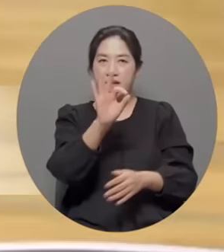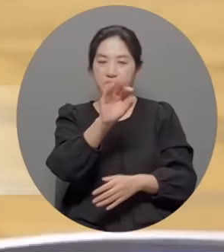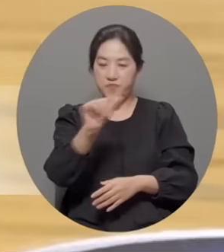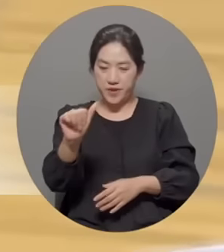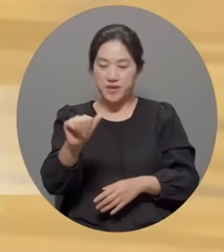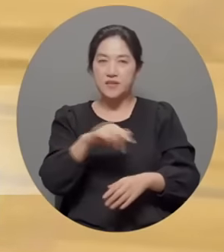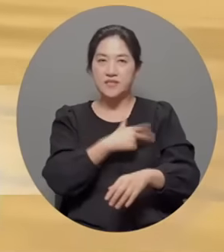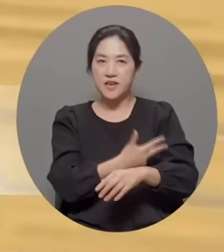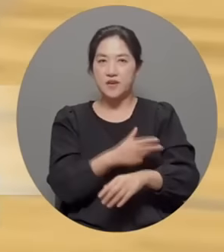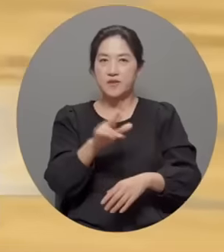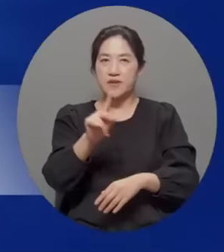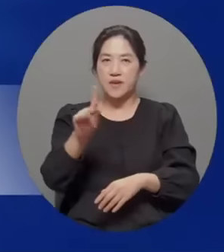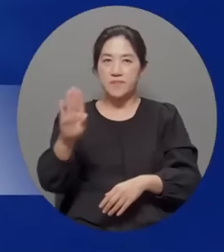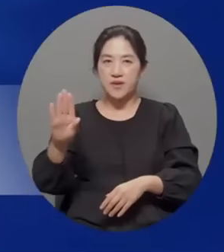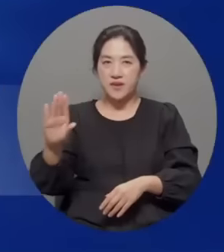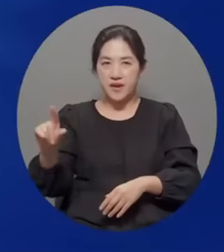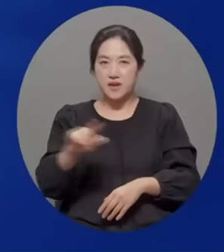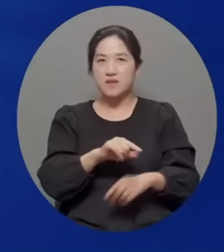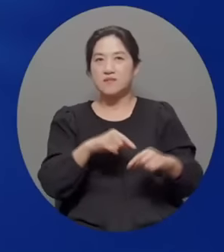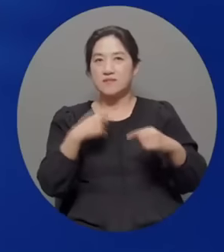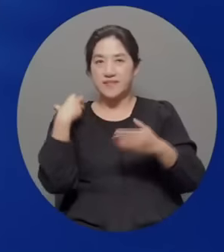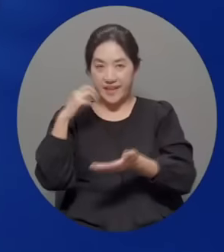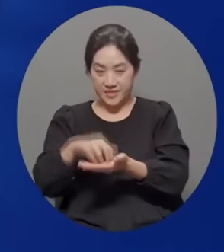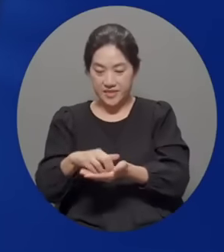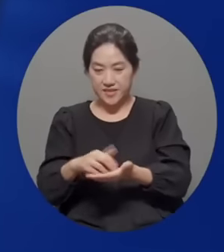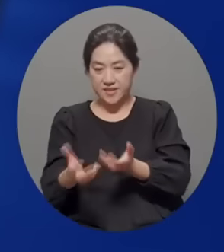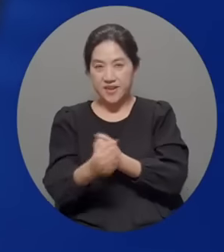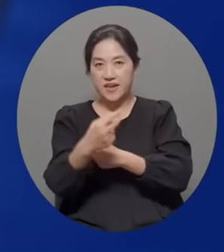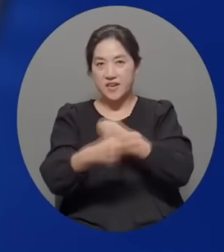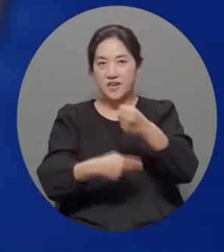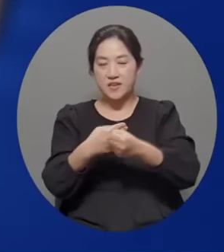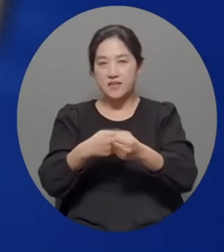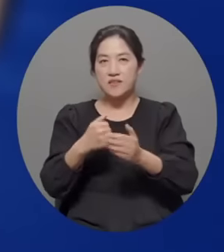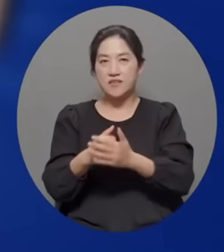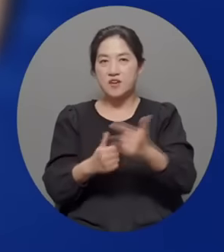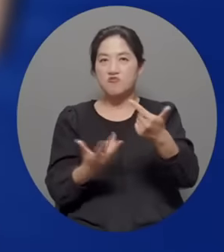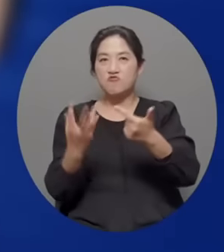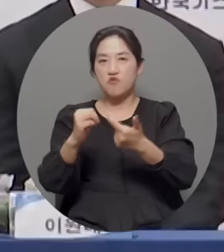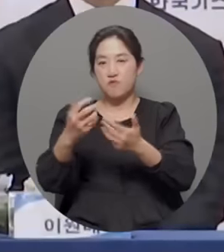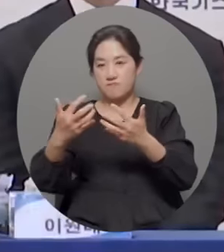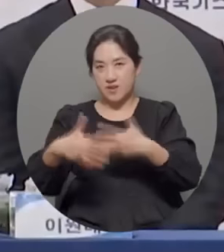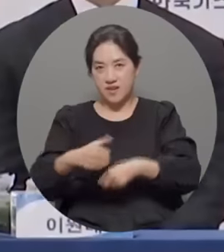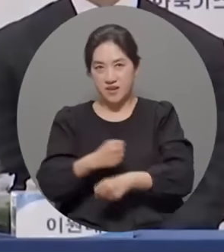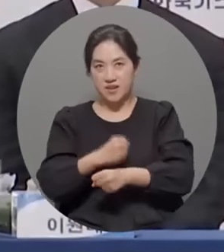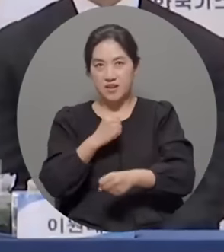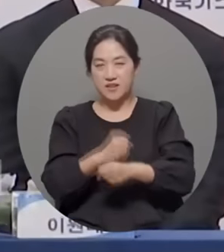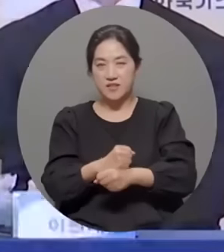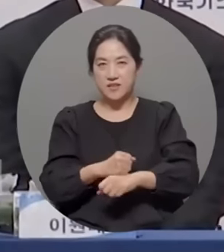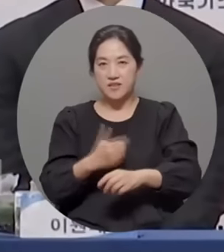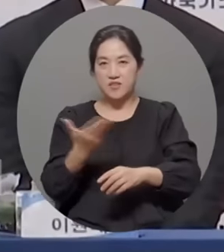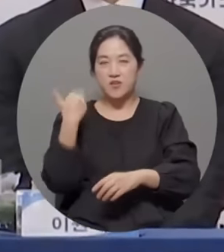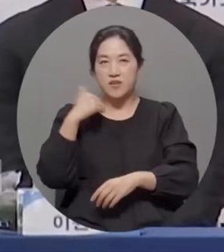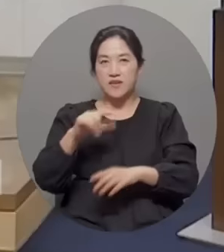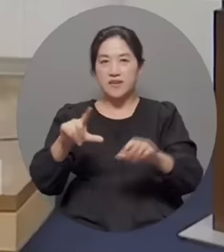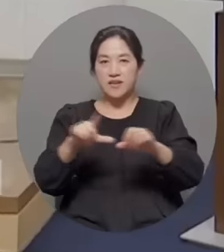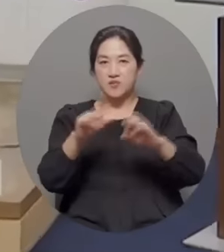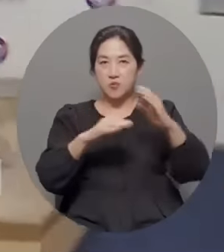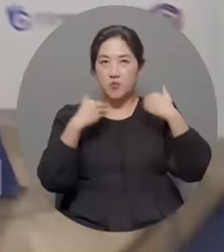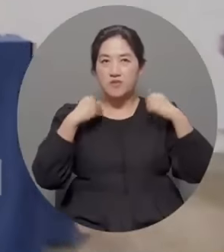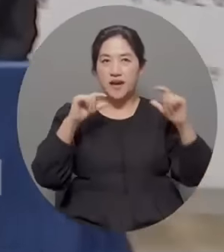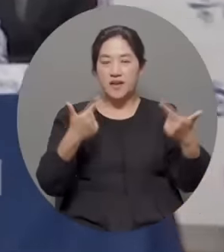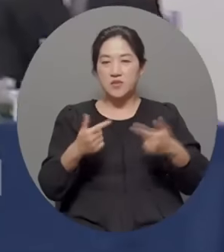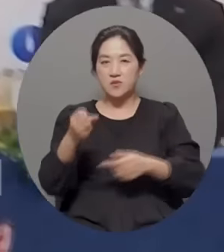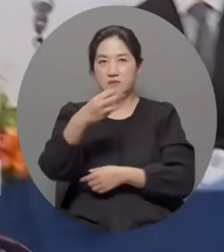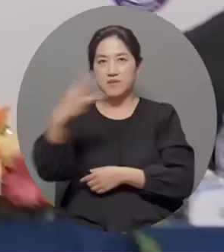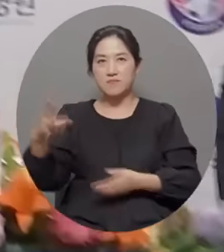무대로 복귀했습니다. 계약 기간 2년에 첫해 6억 원의 보수를 받는 조건으로 전 소속팀 가스공사가 아닌